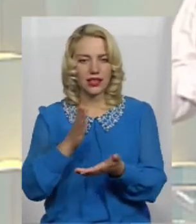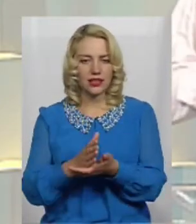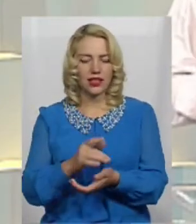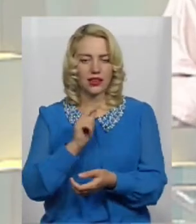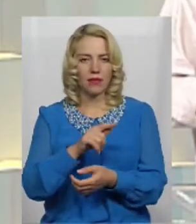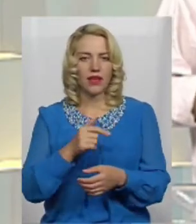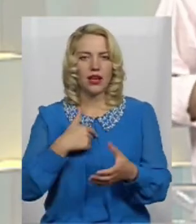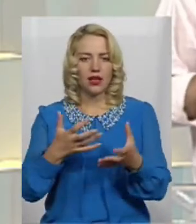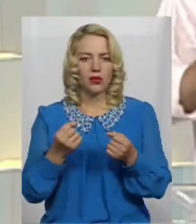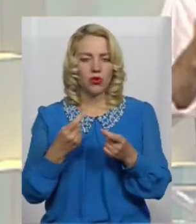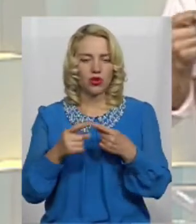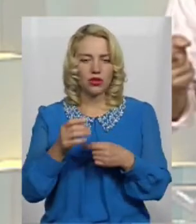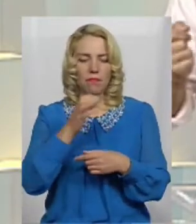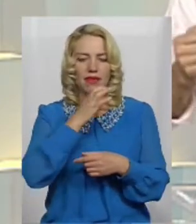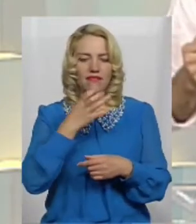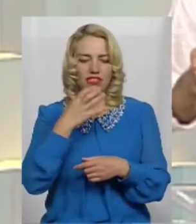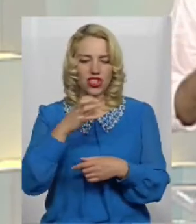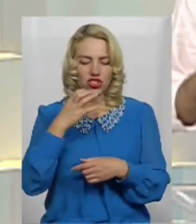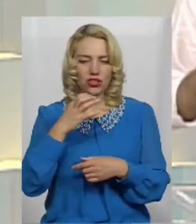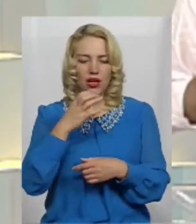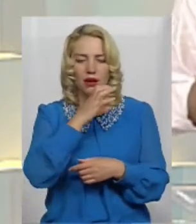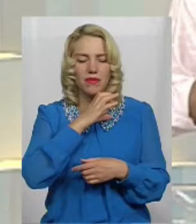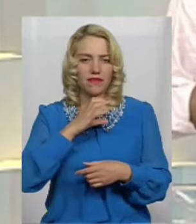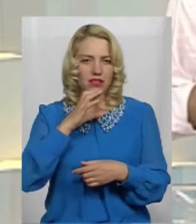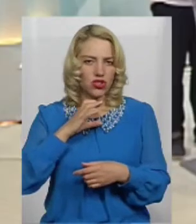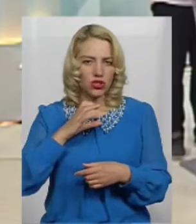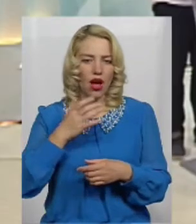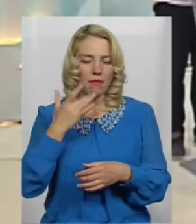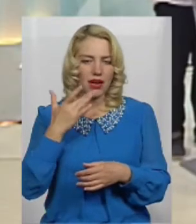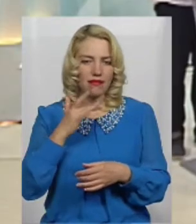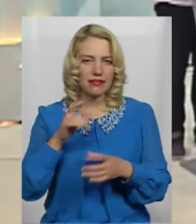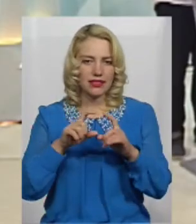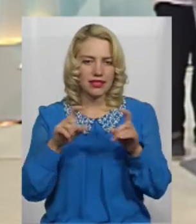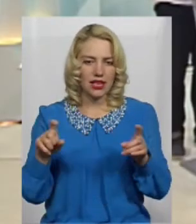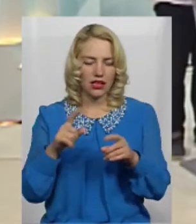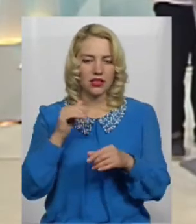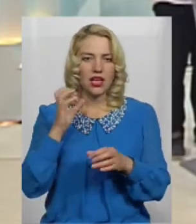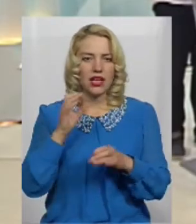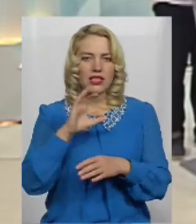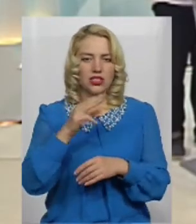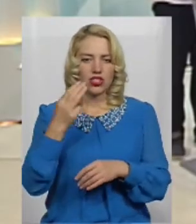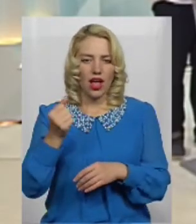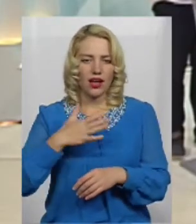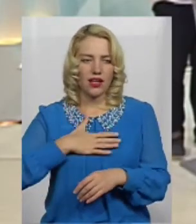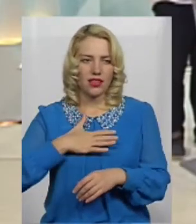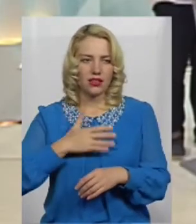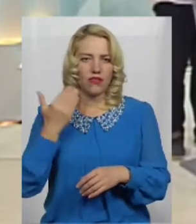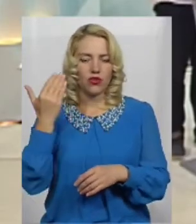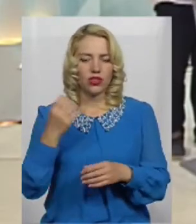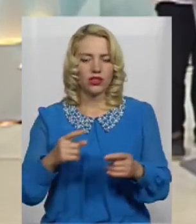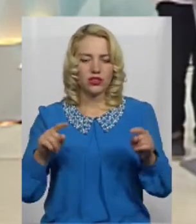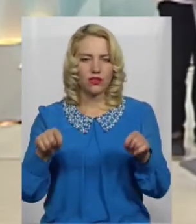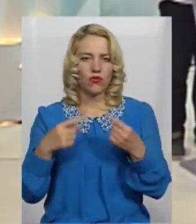беру північноамериканський досвід, саме США та Канада. В малих містах вони створюють так названі community colleges, коледжі